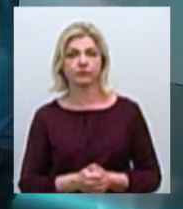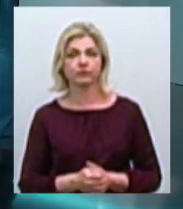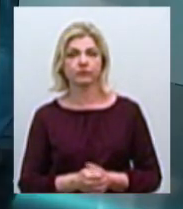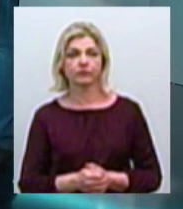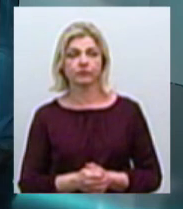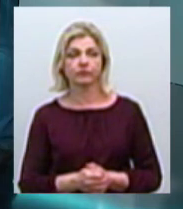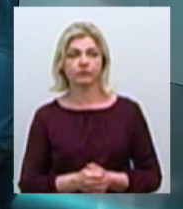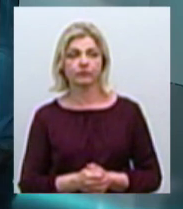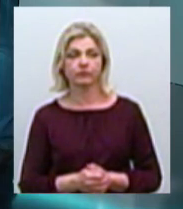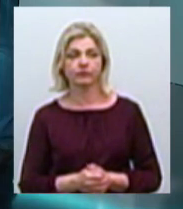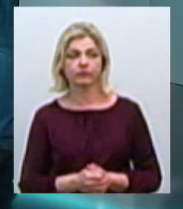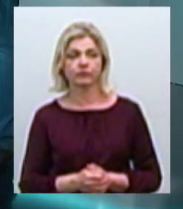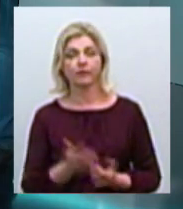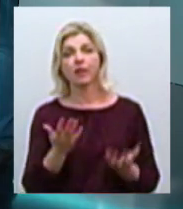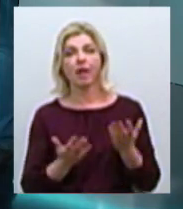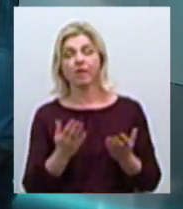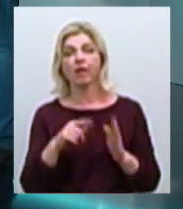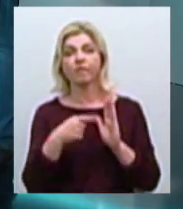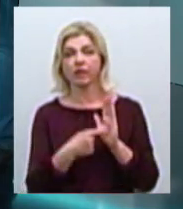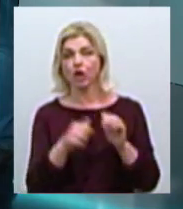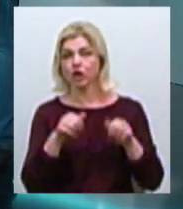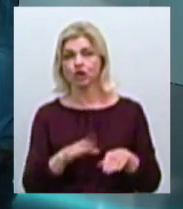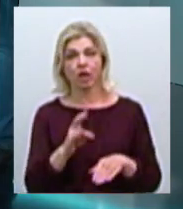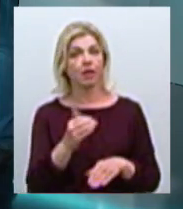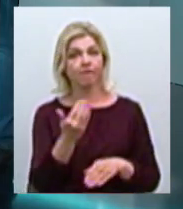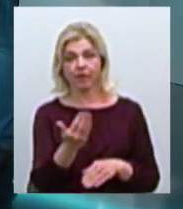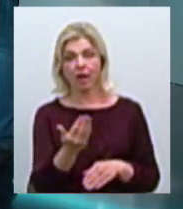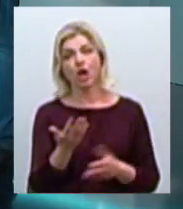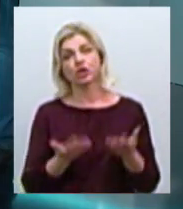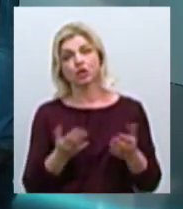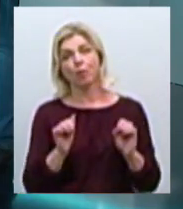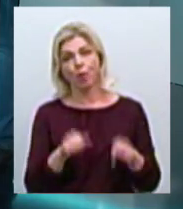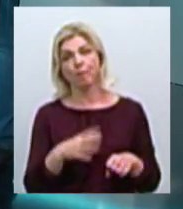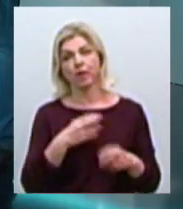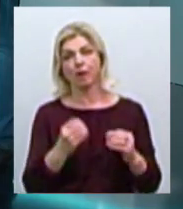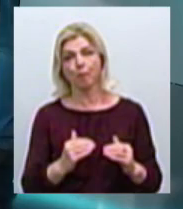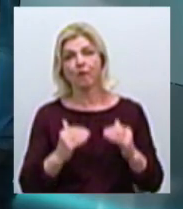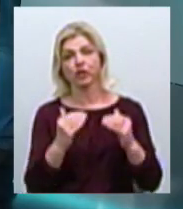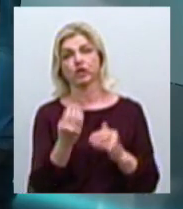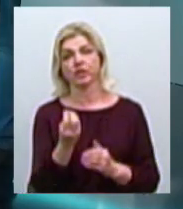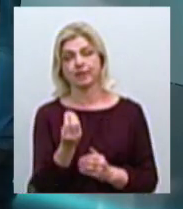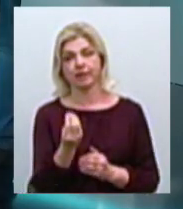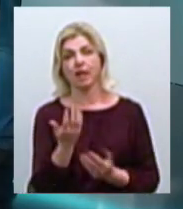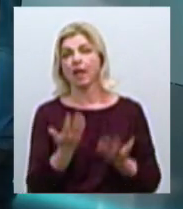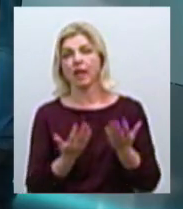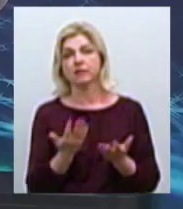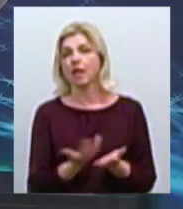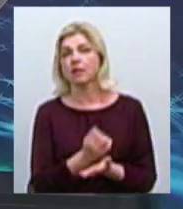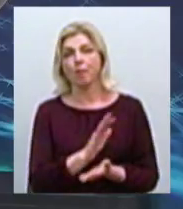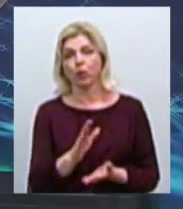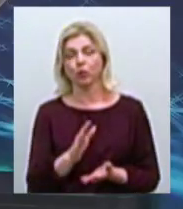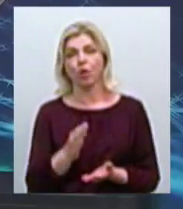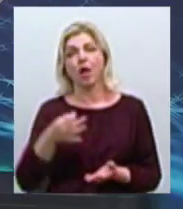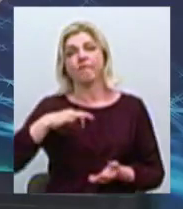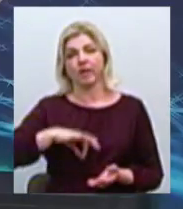Напевно, це питання вирішуєте не ви, і тим не менш, чи можливе підвищення ціни, якщо не вдасться окупатися? Тобто,